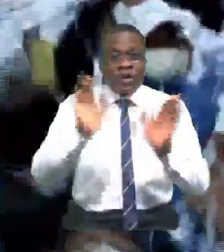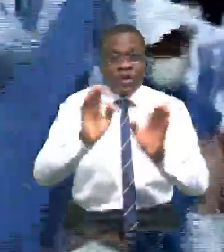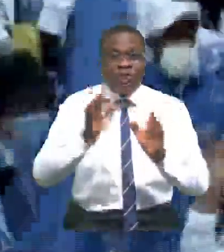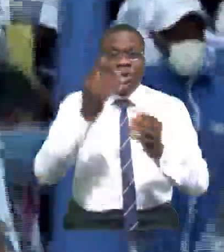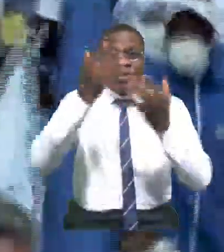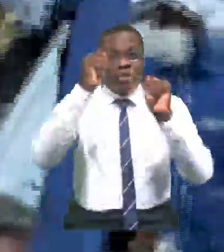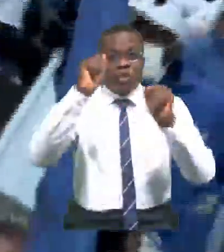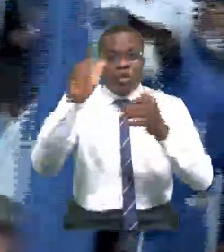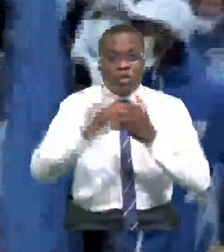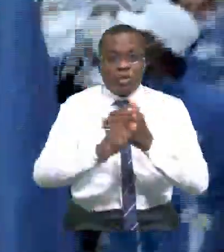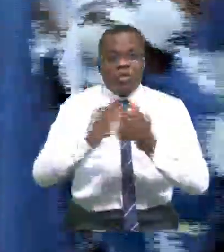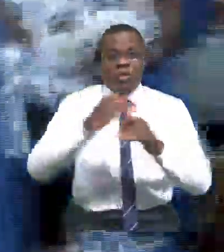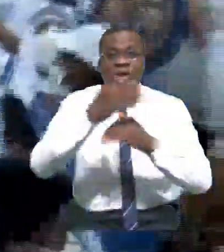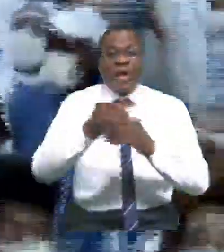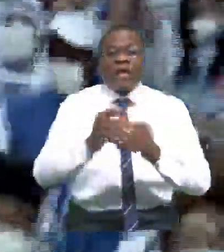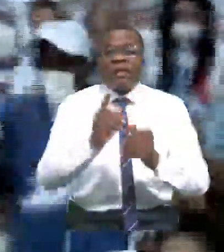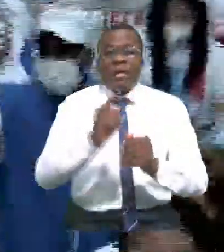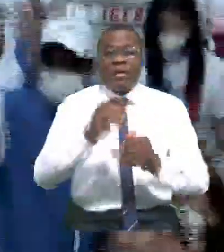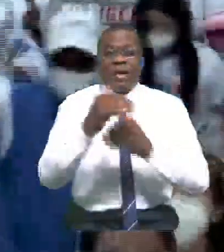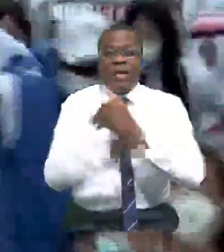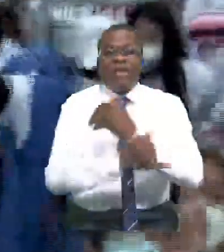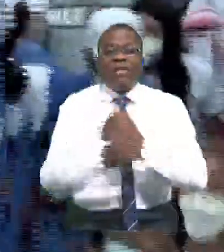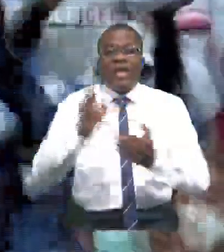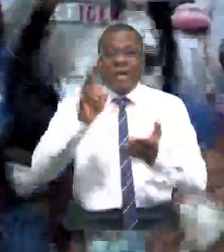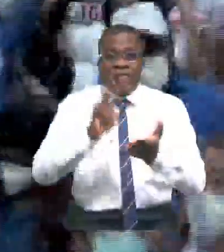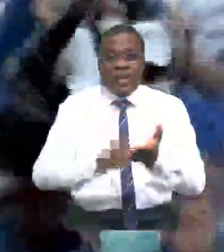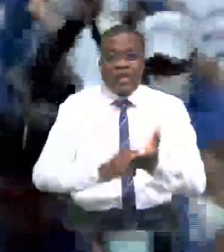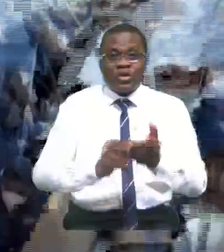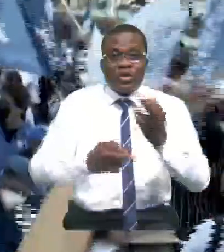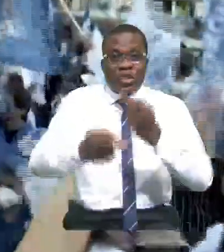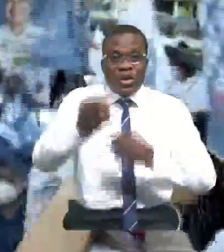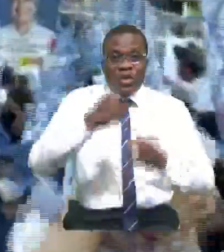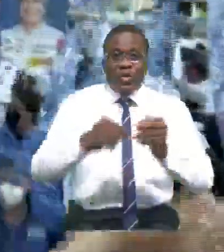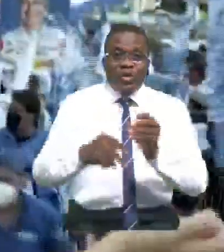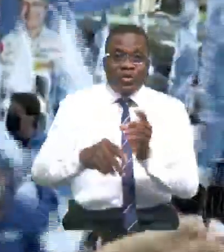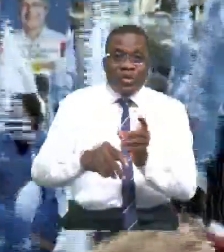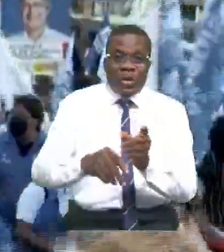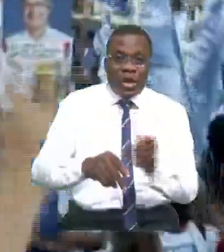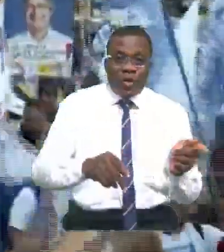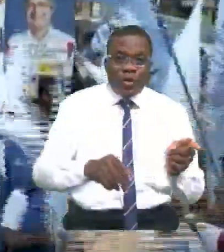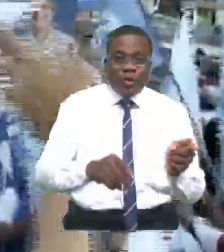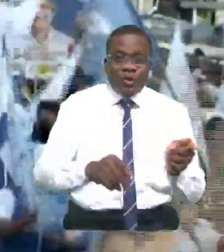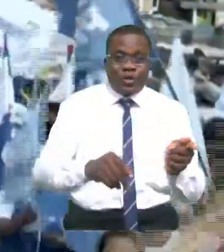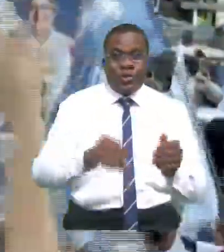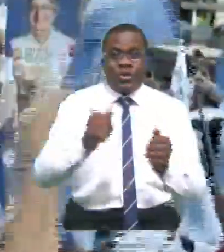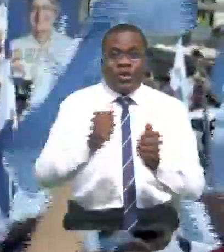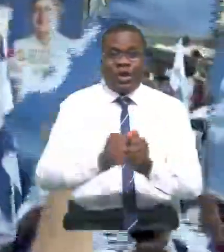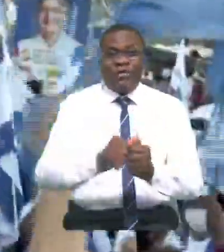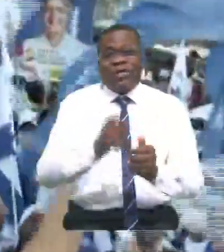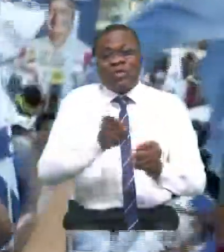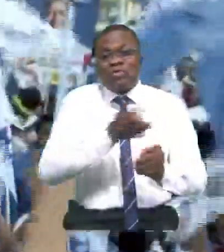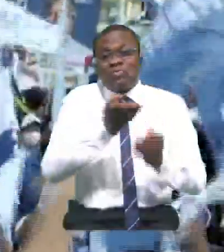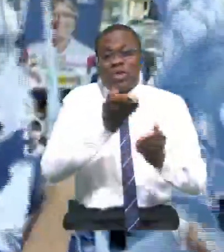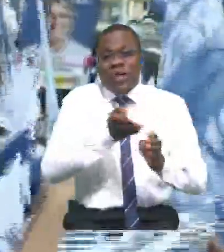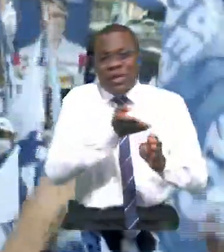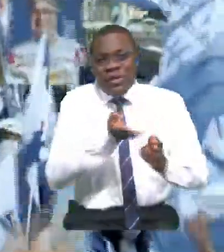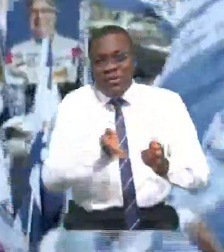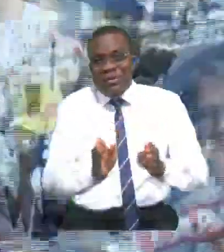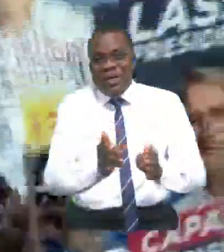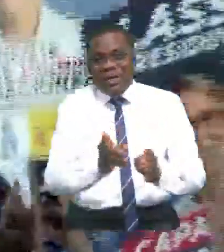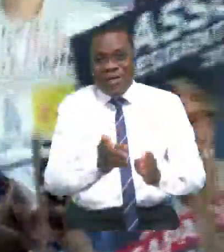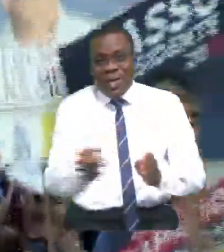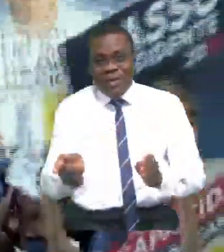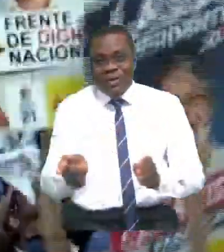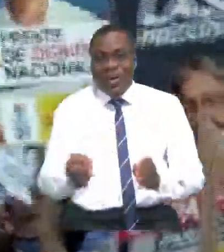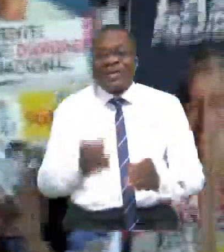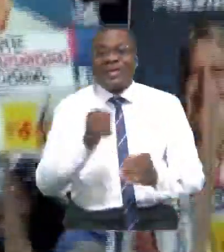présidentielle à l'issue de laquelle le pays enregistrera un retour de la gauche avec Andr Arous ou un virage à droite avec